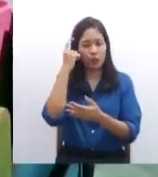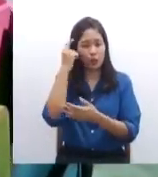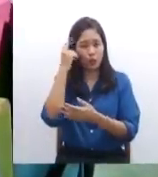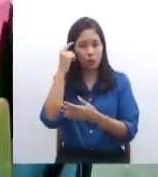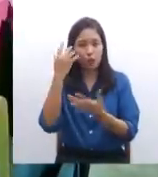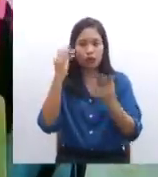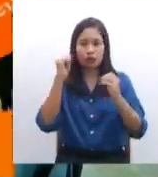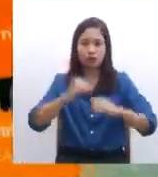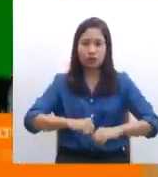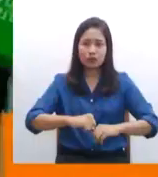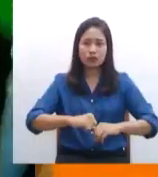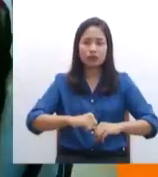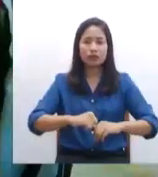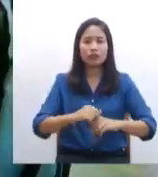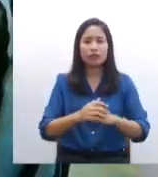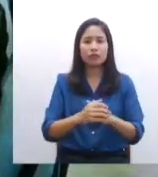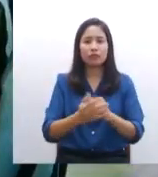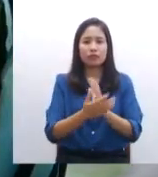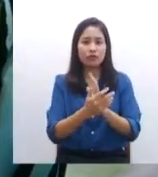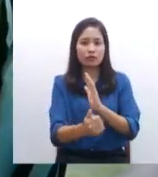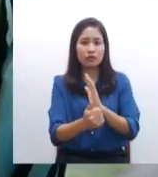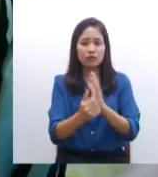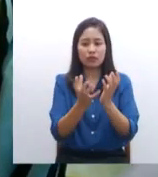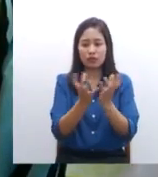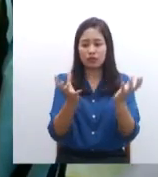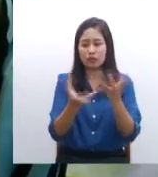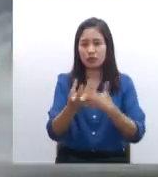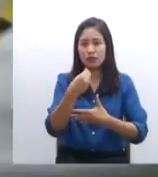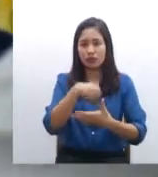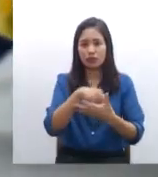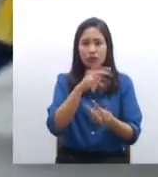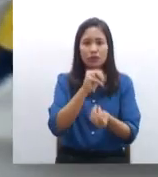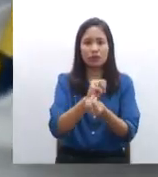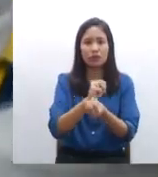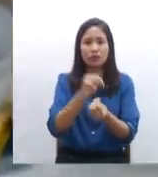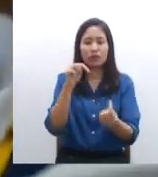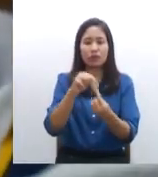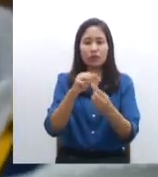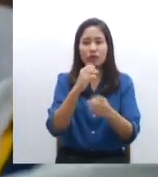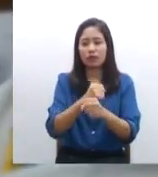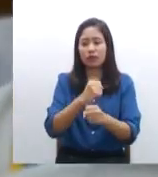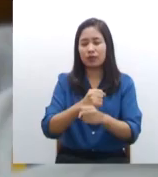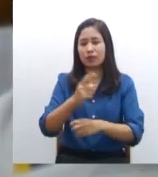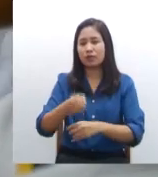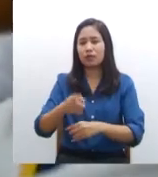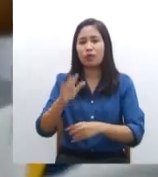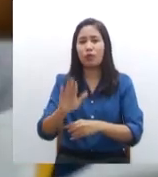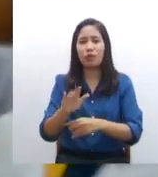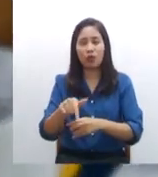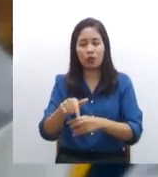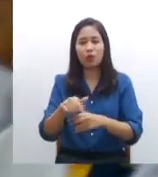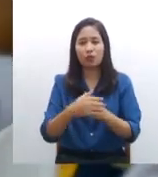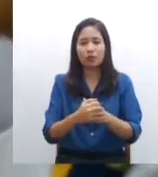ความสามารถทักษะคุณลักษณะอันพึงประสงค์และสมรรถนะสำคัญตามหลักสูตรแกนกลางการศึกษาขั้นพื้นฐ